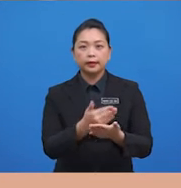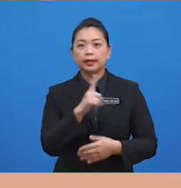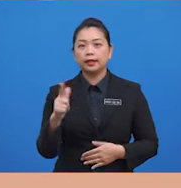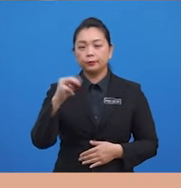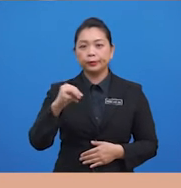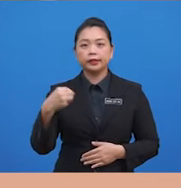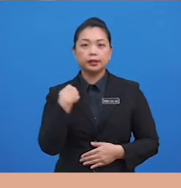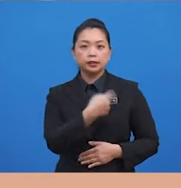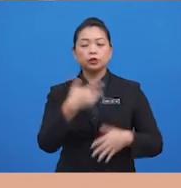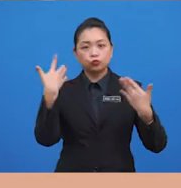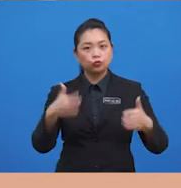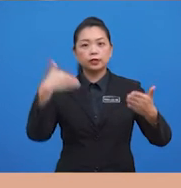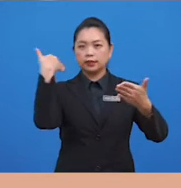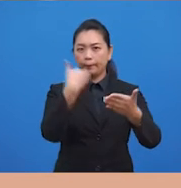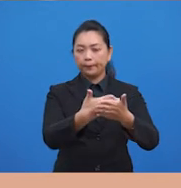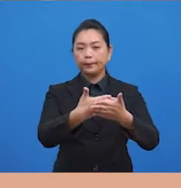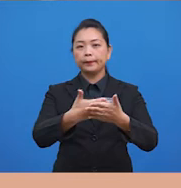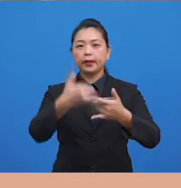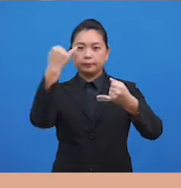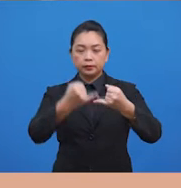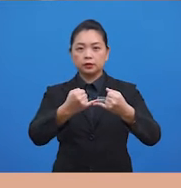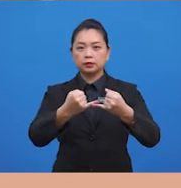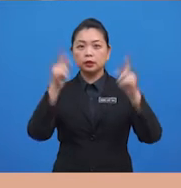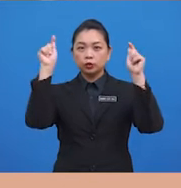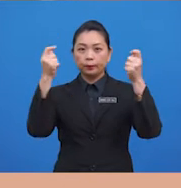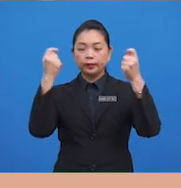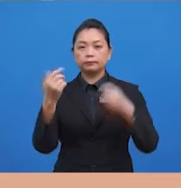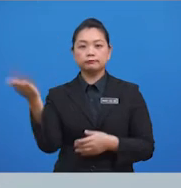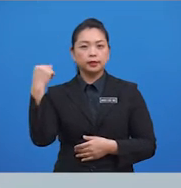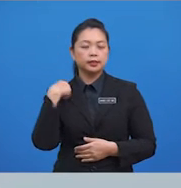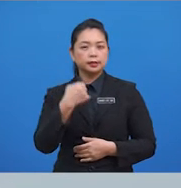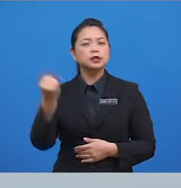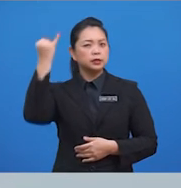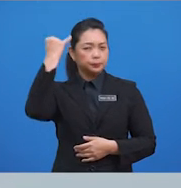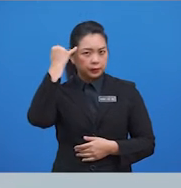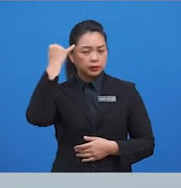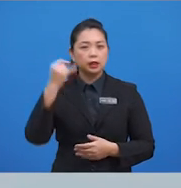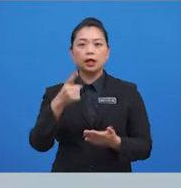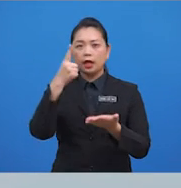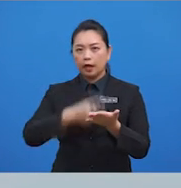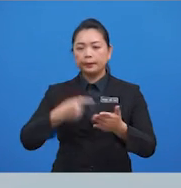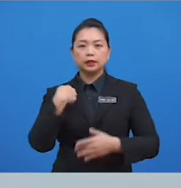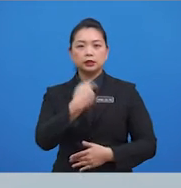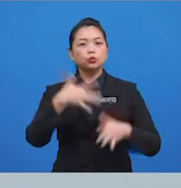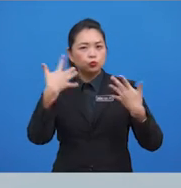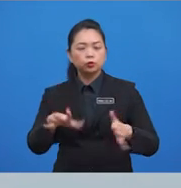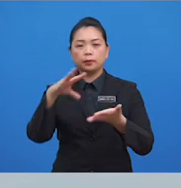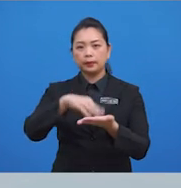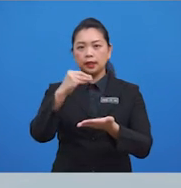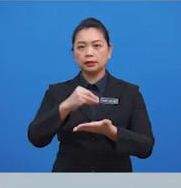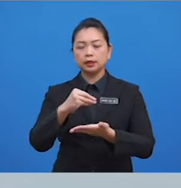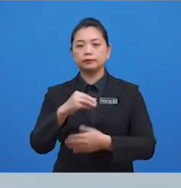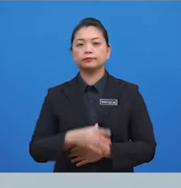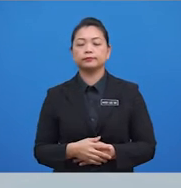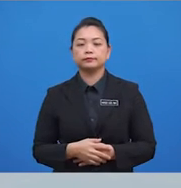Baiklah, murid-murid, kita telah sampai ke penghujung topik. Mari kita imbas kembali apa yang kita pelajari